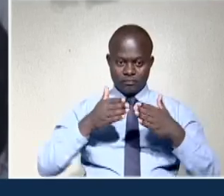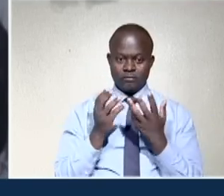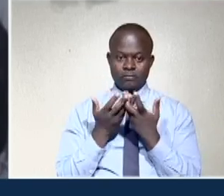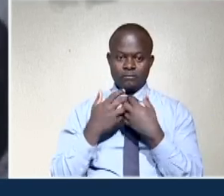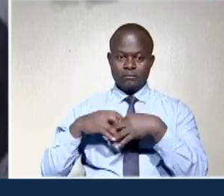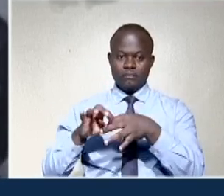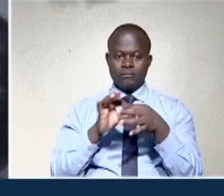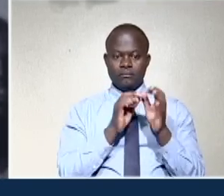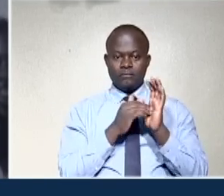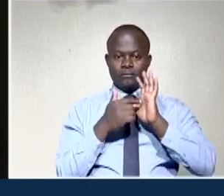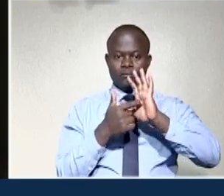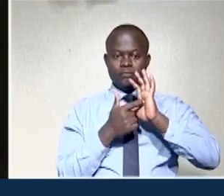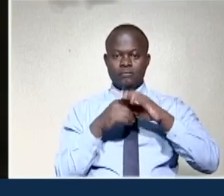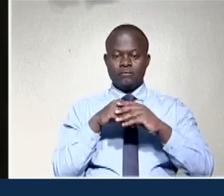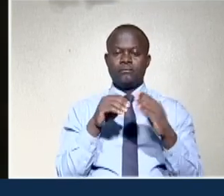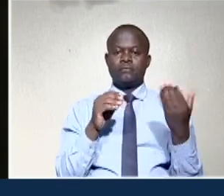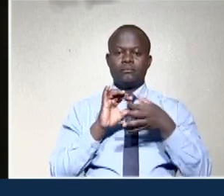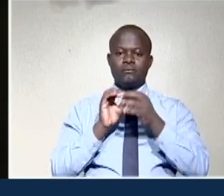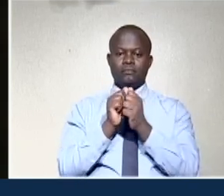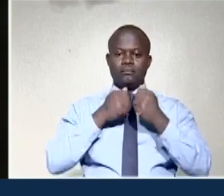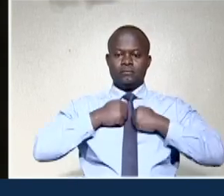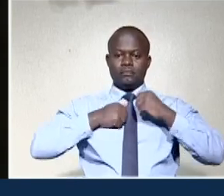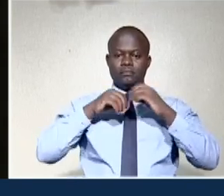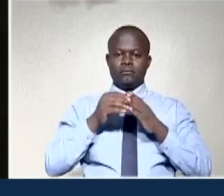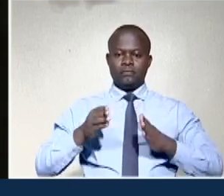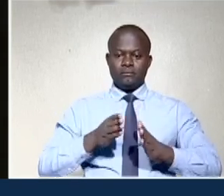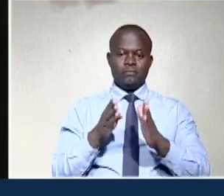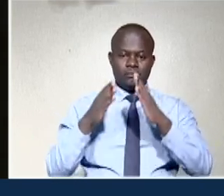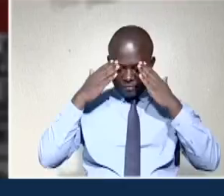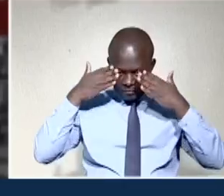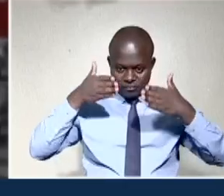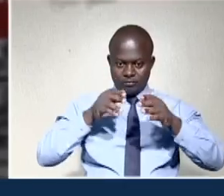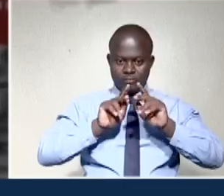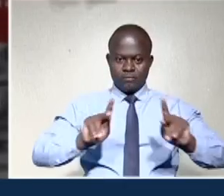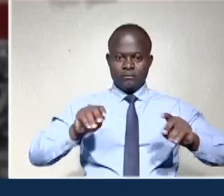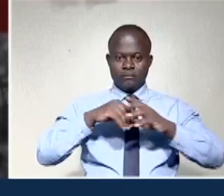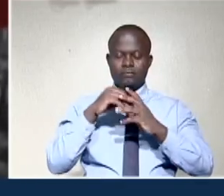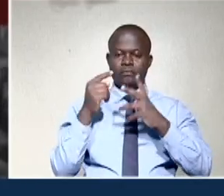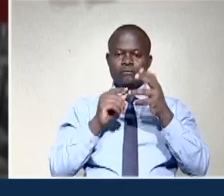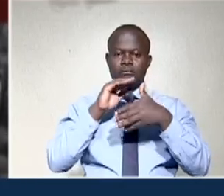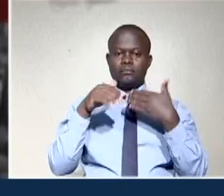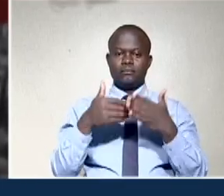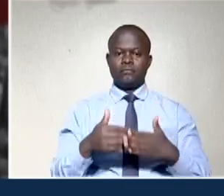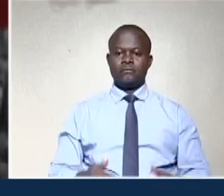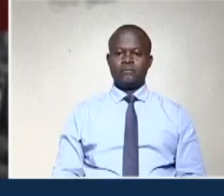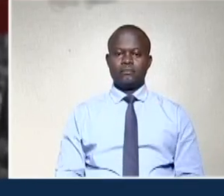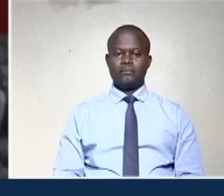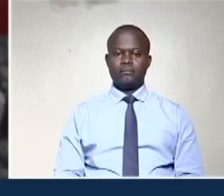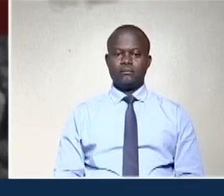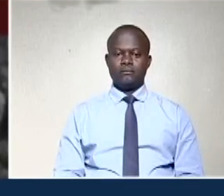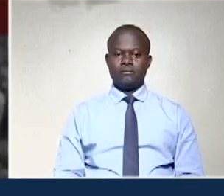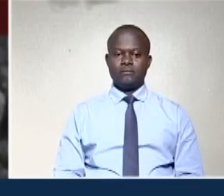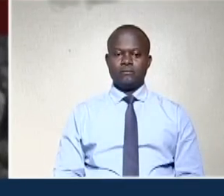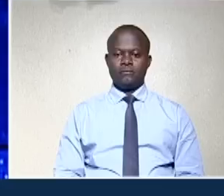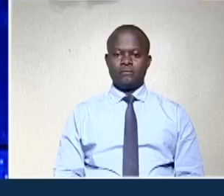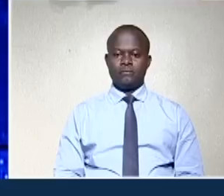ubwiyunge. Ashimangira ko Hongiriya yifatanyije n'u Rwanda mu nzira yo kwimakaza amahoro muri byose. Televiziyo Rwanda.